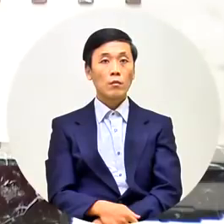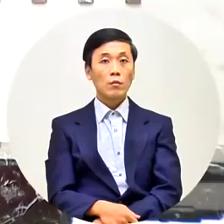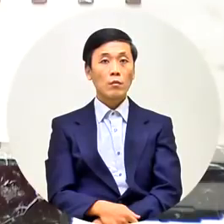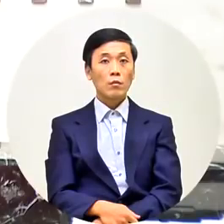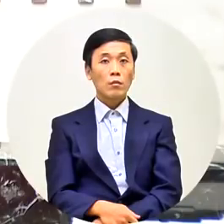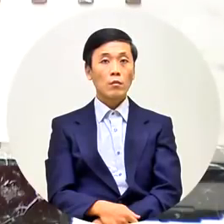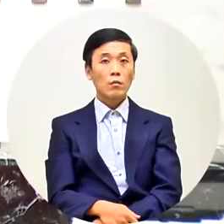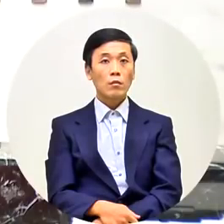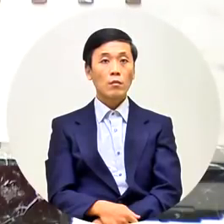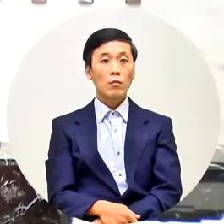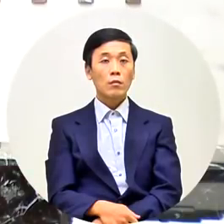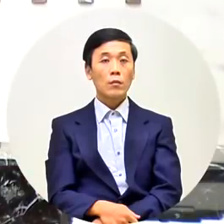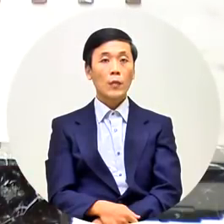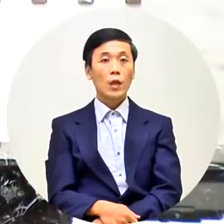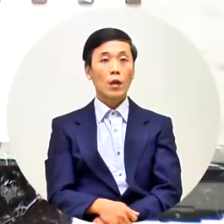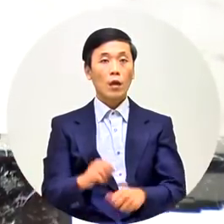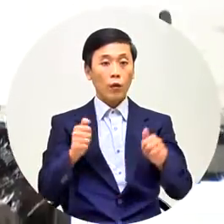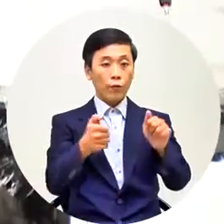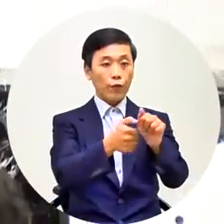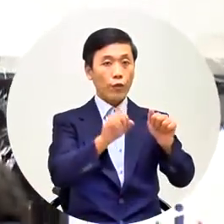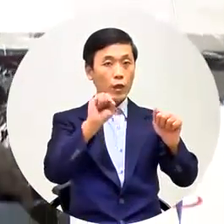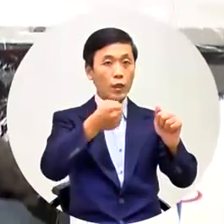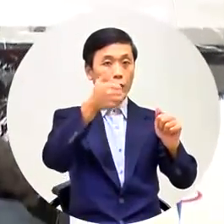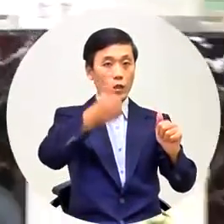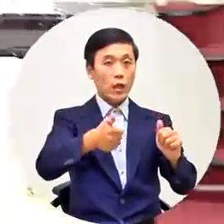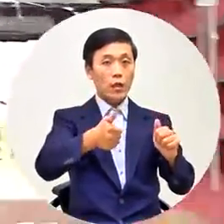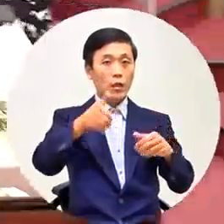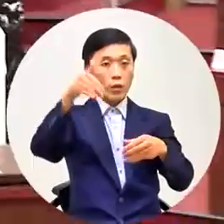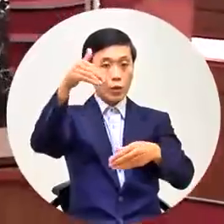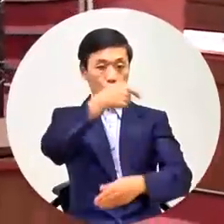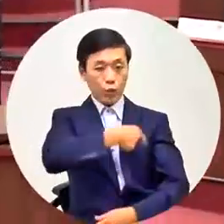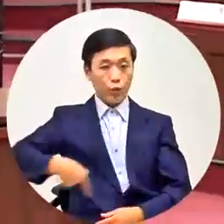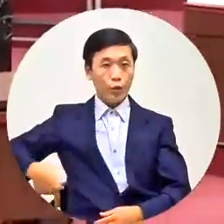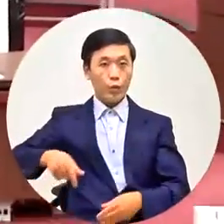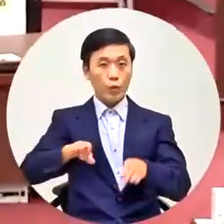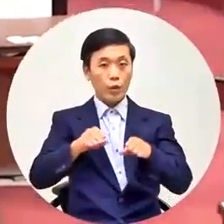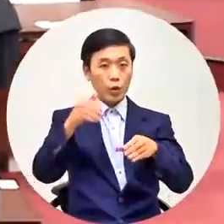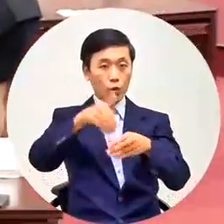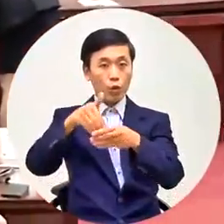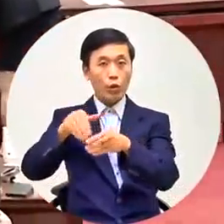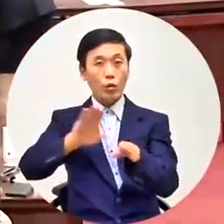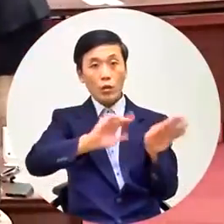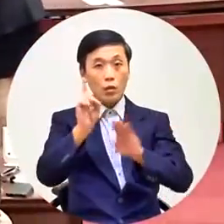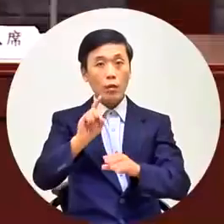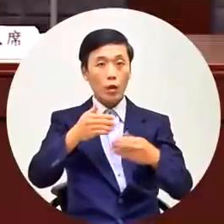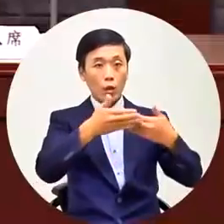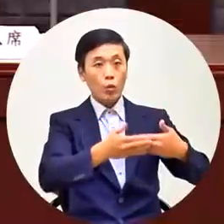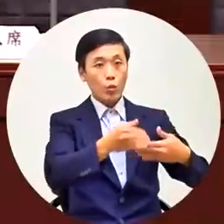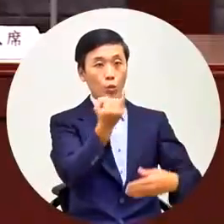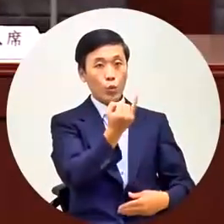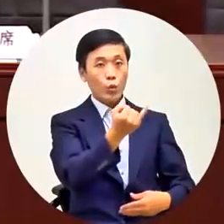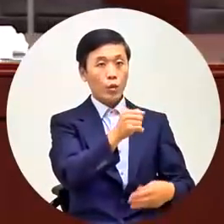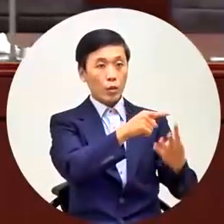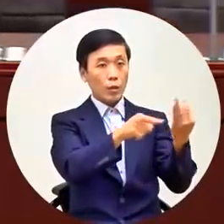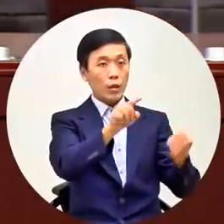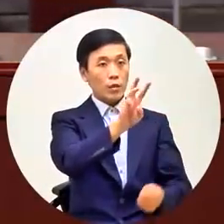副议长选举开票结果，陆淑美议员得票38张，掌声鼓励一下哈。